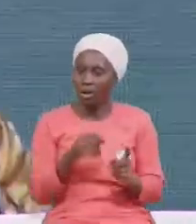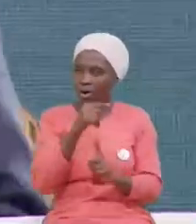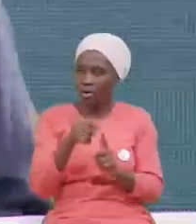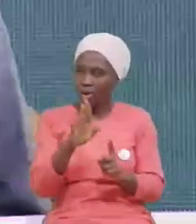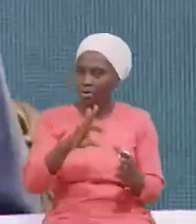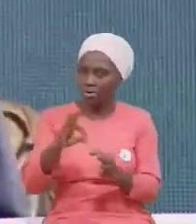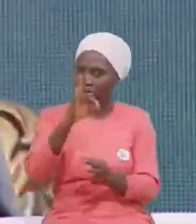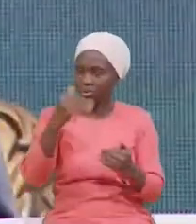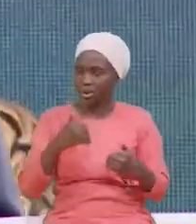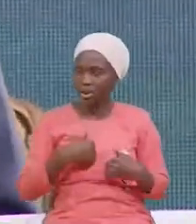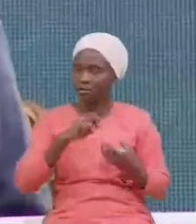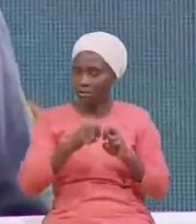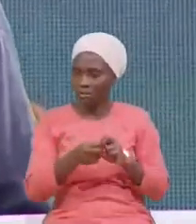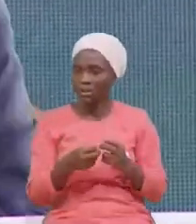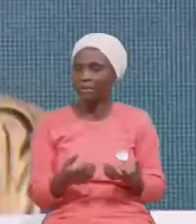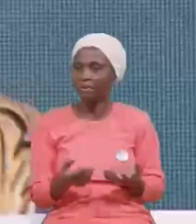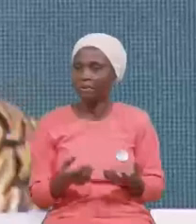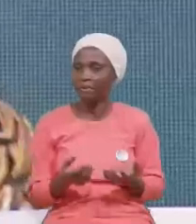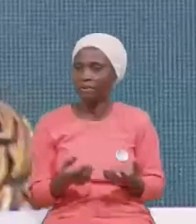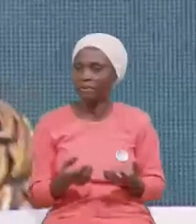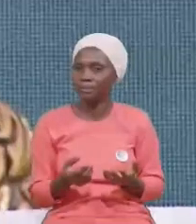quand ton esprit a un problème,